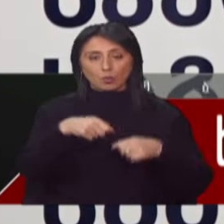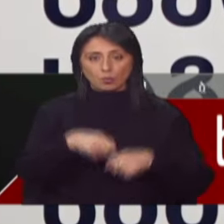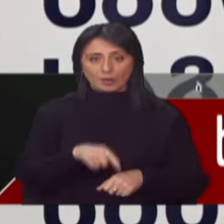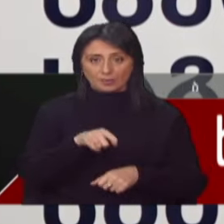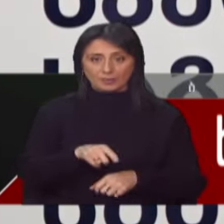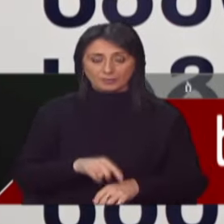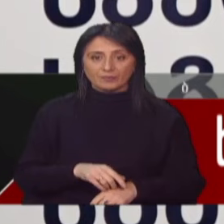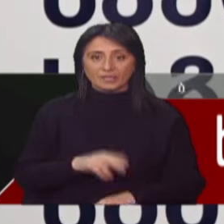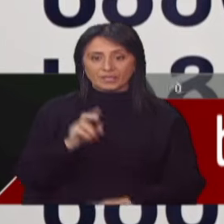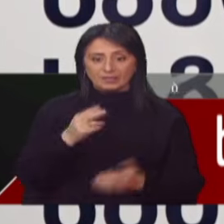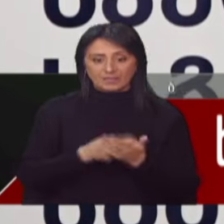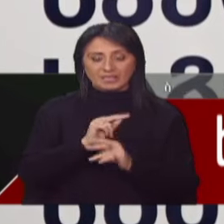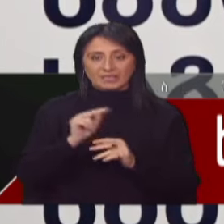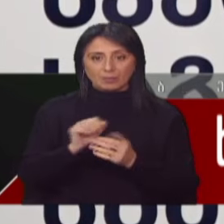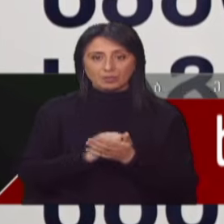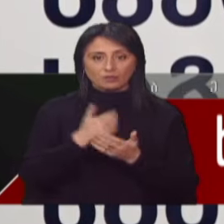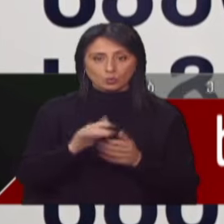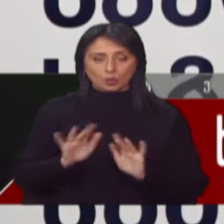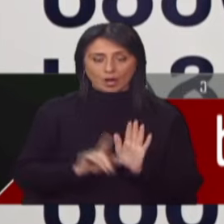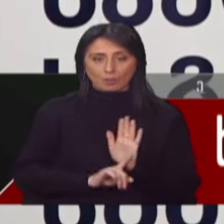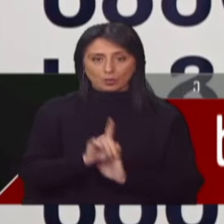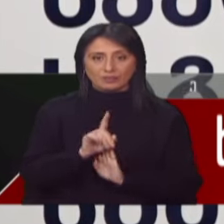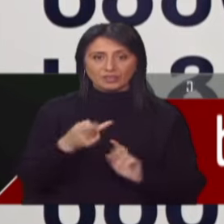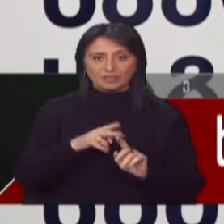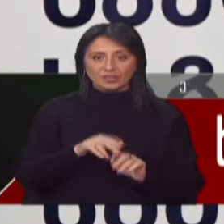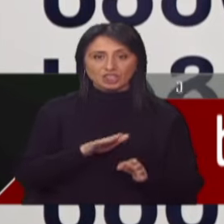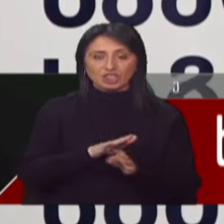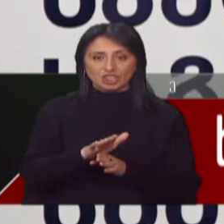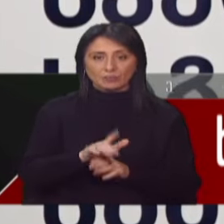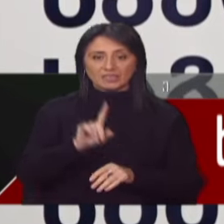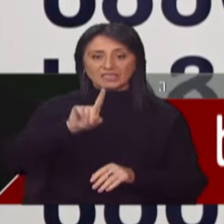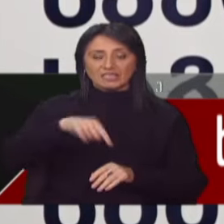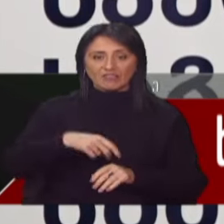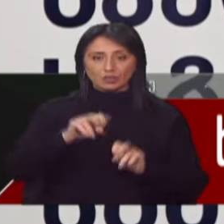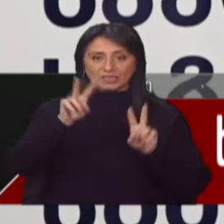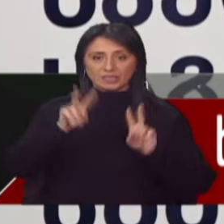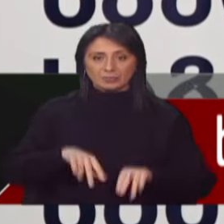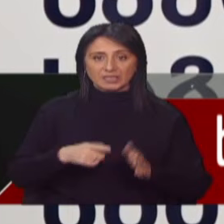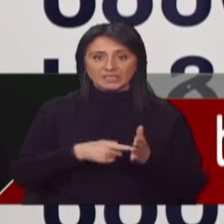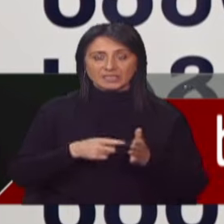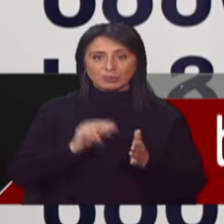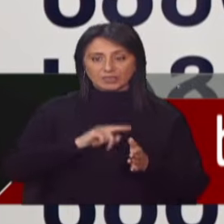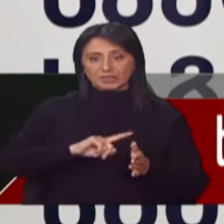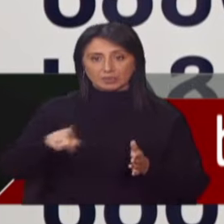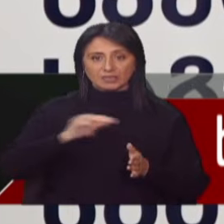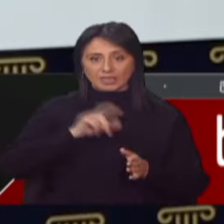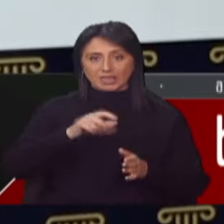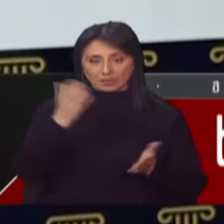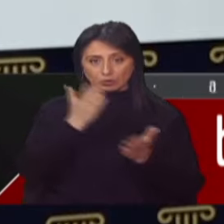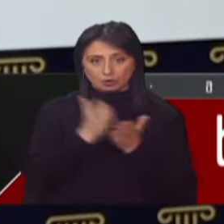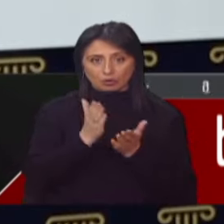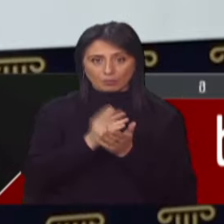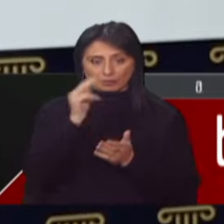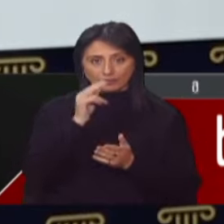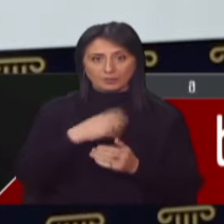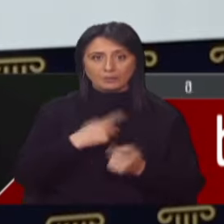Suplebebi, Sakhemtsvanelo, Dokumenti, Uke, Amokmeda, Da, Is, Shesasrulebulat, Savaldebuloa, Specialuri, Sagamuzevo, Samsahuris, Tanamshnomlebistvis.